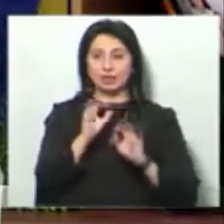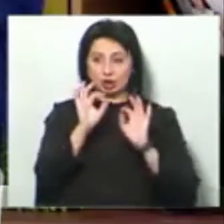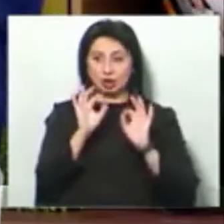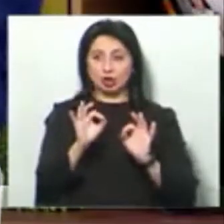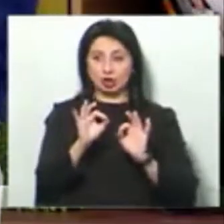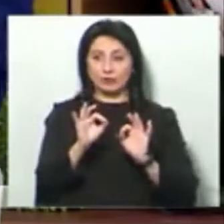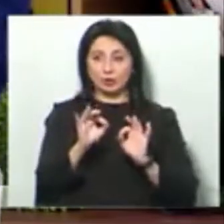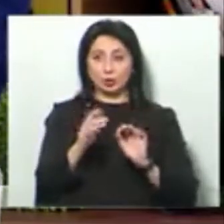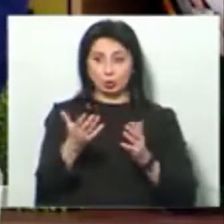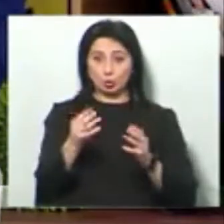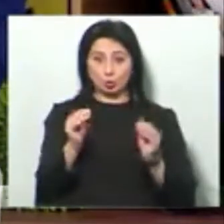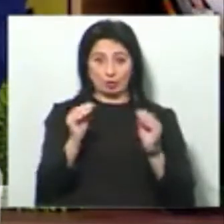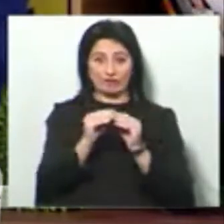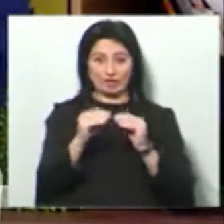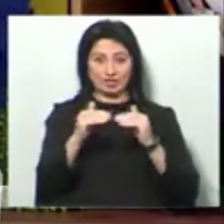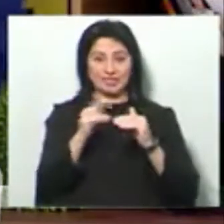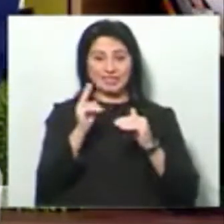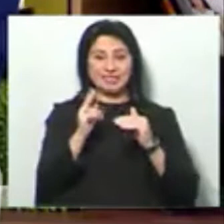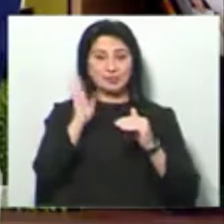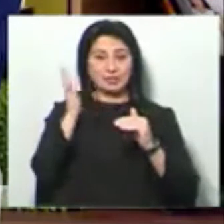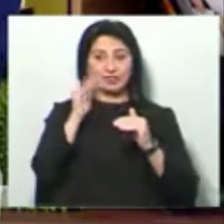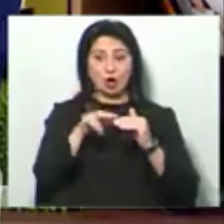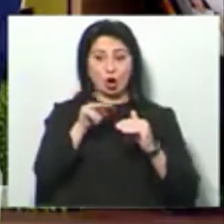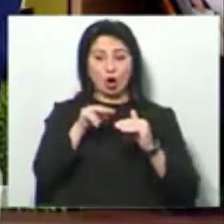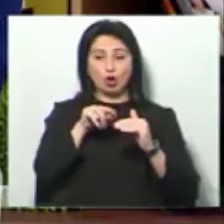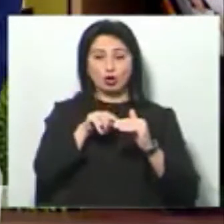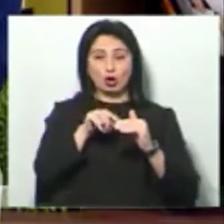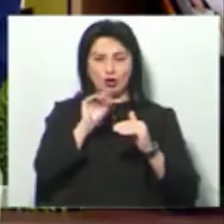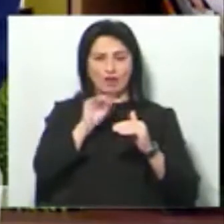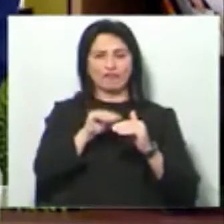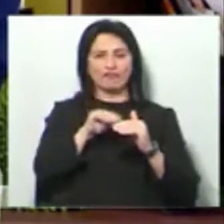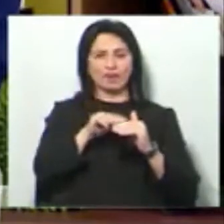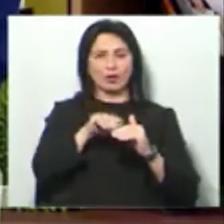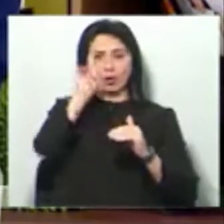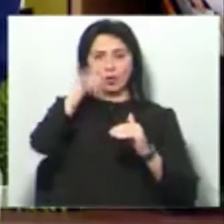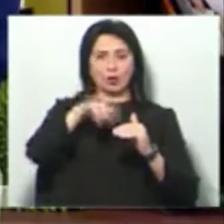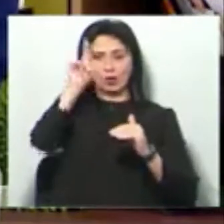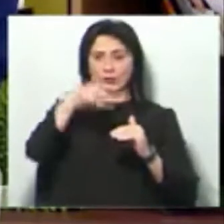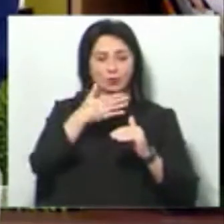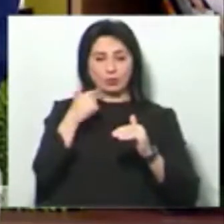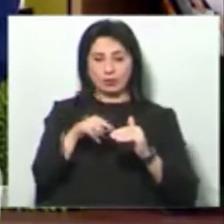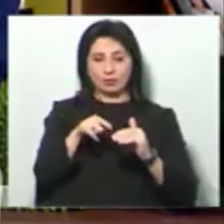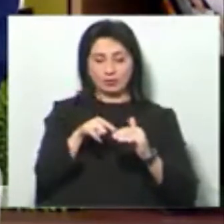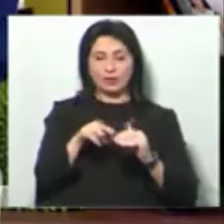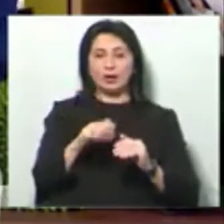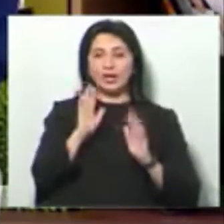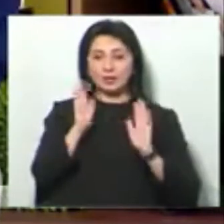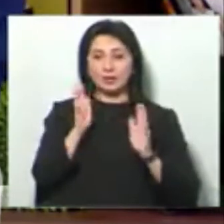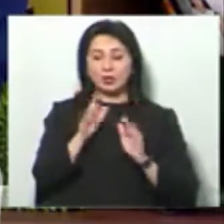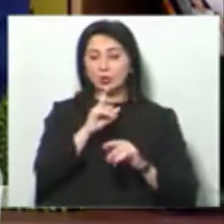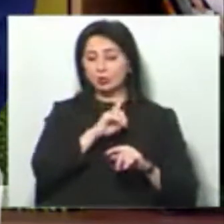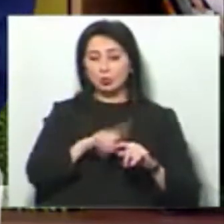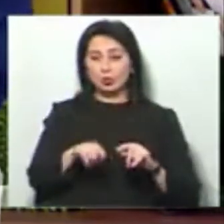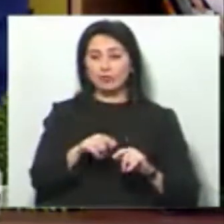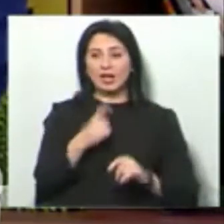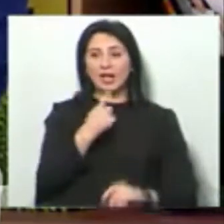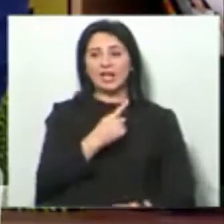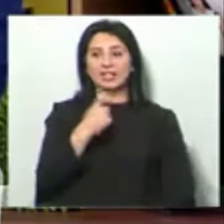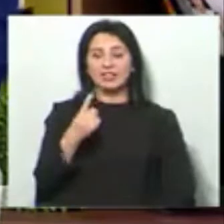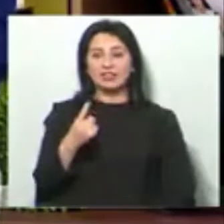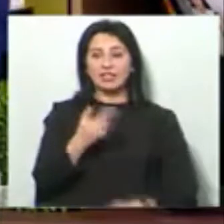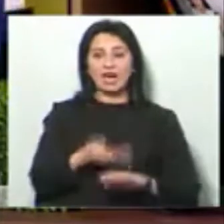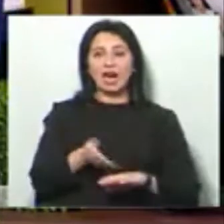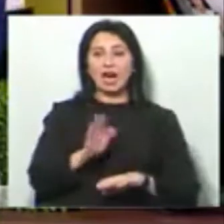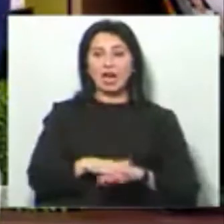კი შენარჩუნებულია სამიზნე ციფრები და კონტროლირებადია კონტროლს ექვემდებარება არტერიული ჰიპერტენზია დროულად, ერთ-ერთი